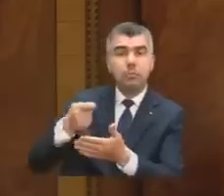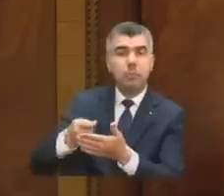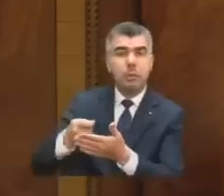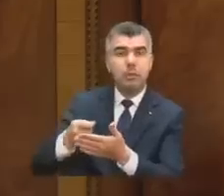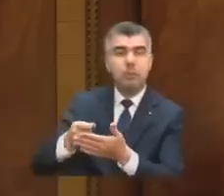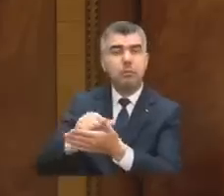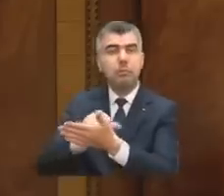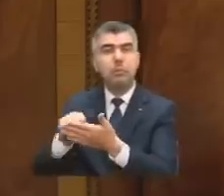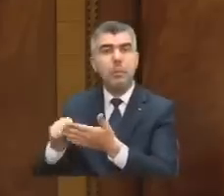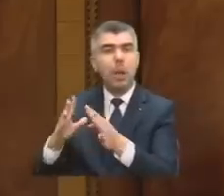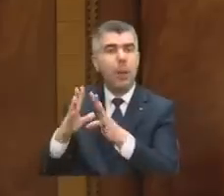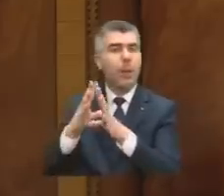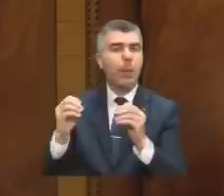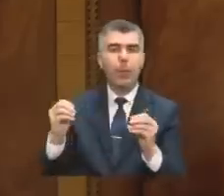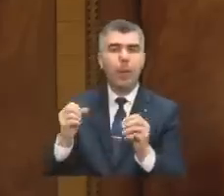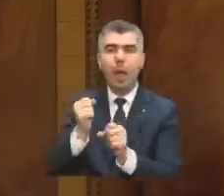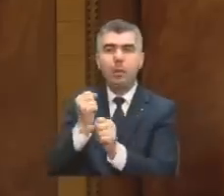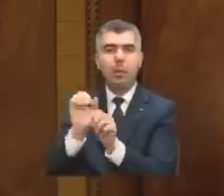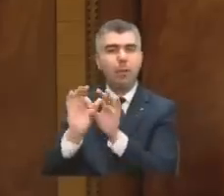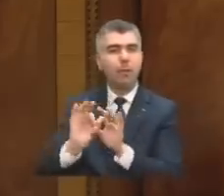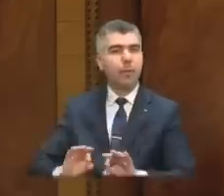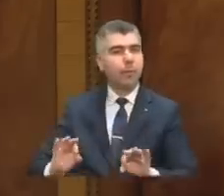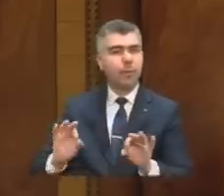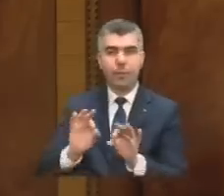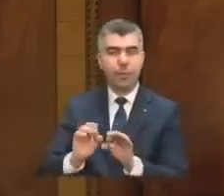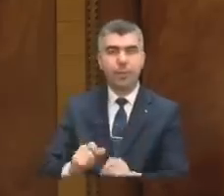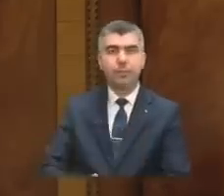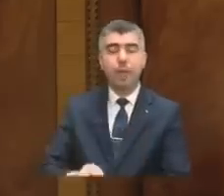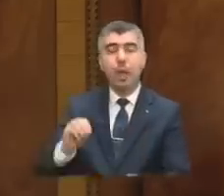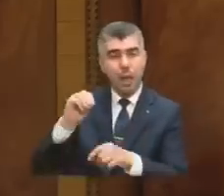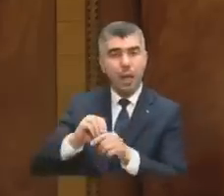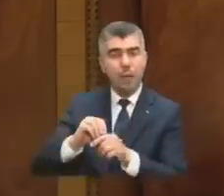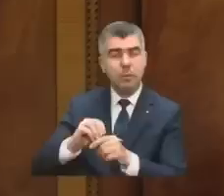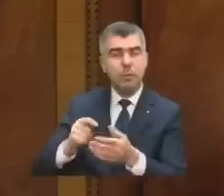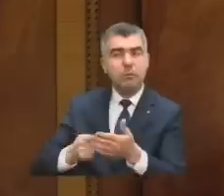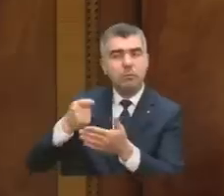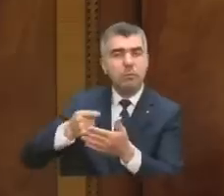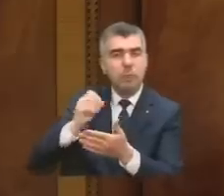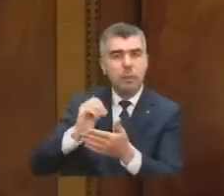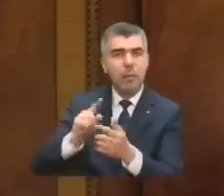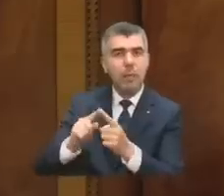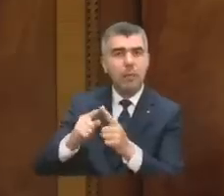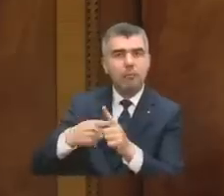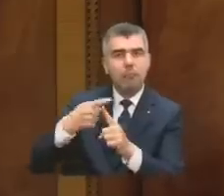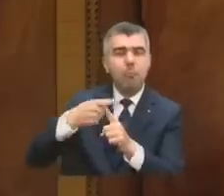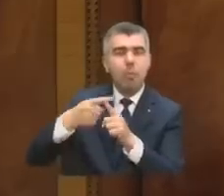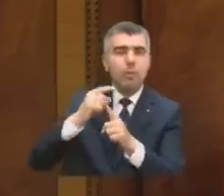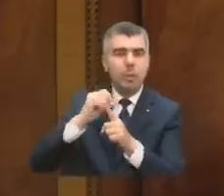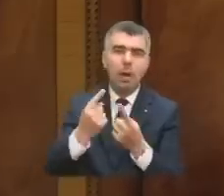في غياب العمل المنجز تتعلق ايضا بالمبالغه في اتمان الطلبيات